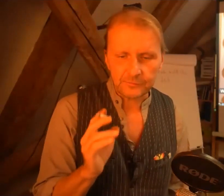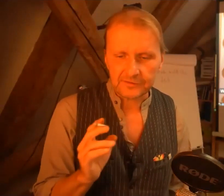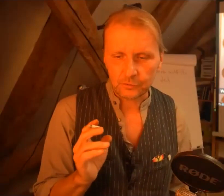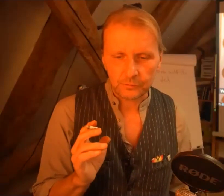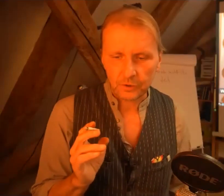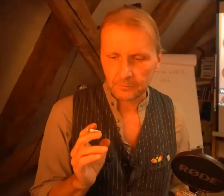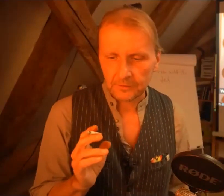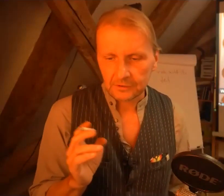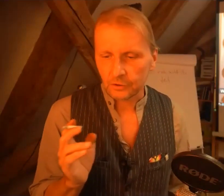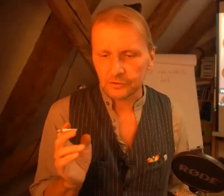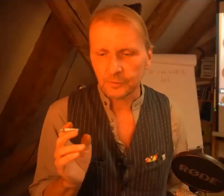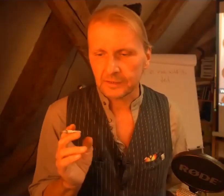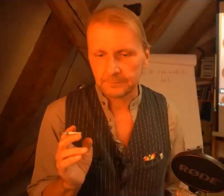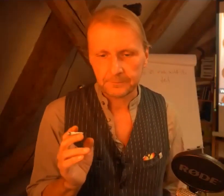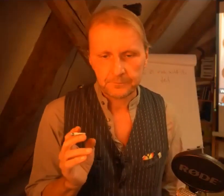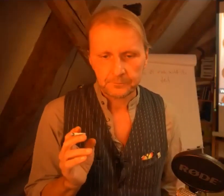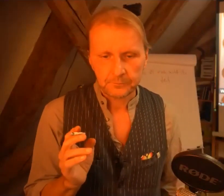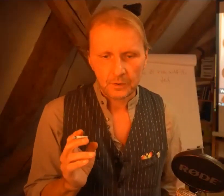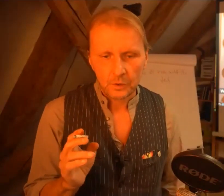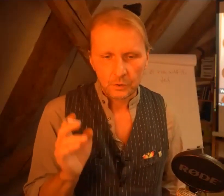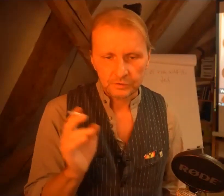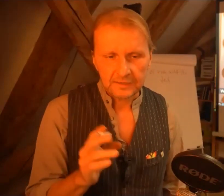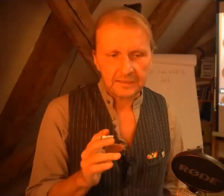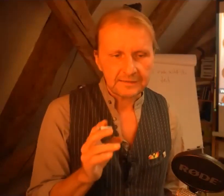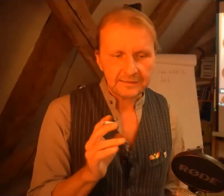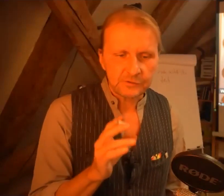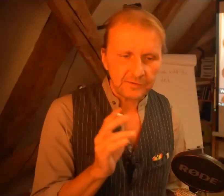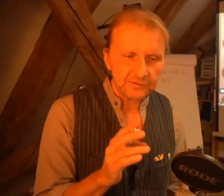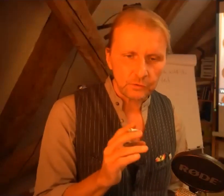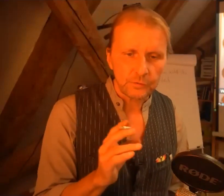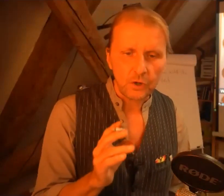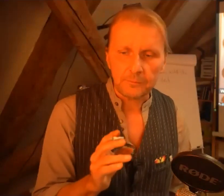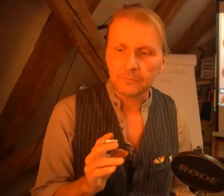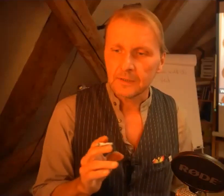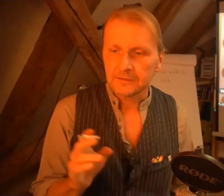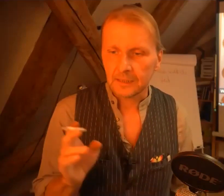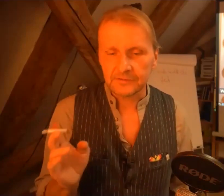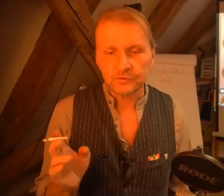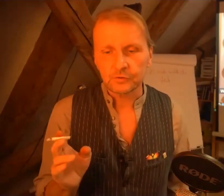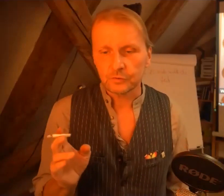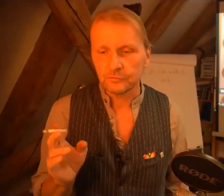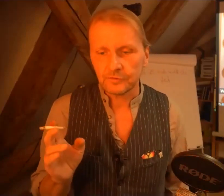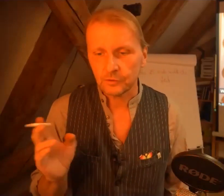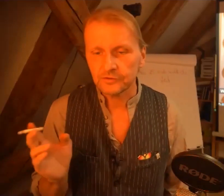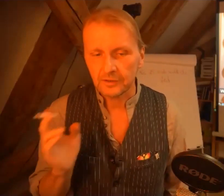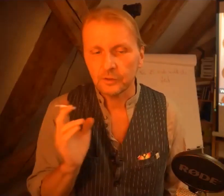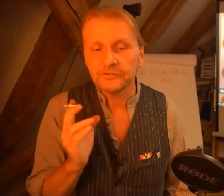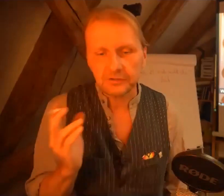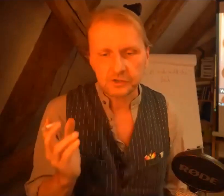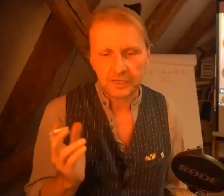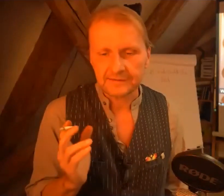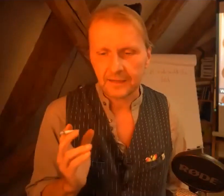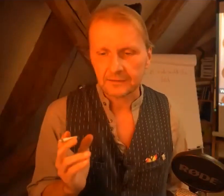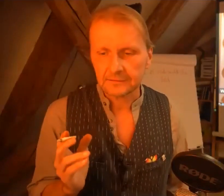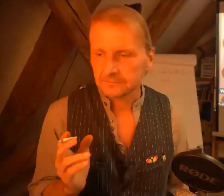keine Subventionen bekommen, die können nicht überleben. Und diejenigen, die die Subventionen bekommen, die haben das zu tun, was der